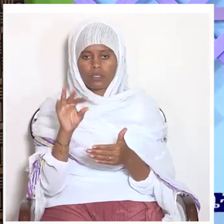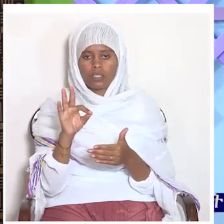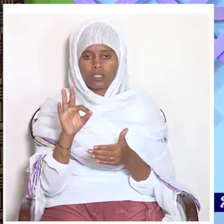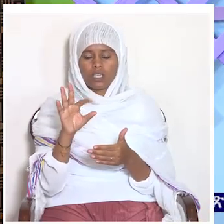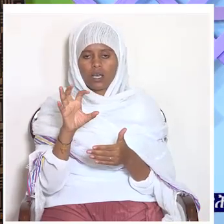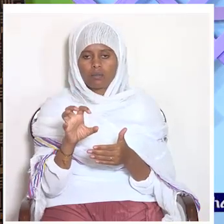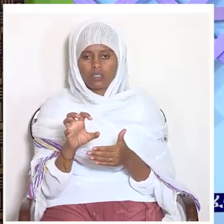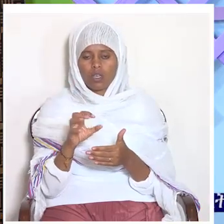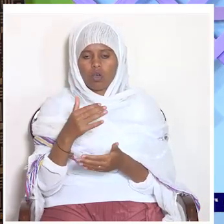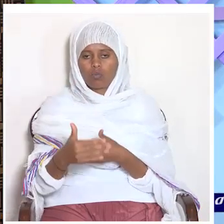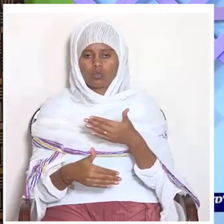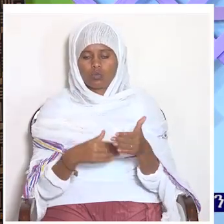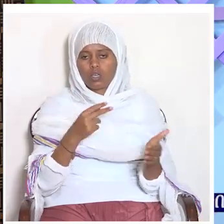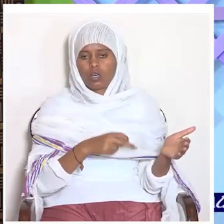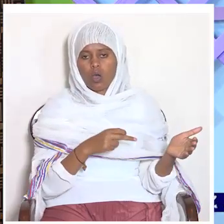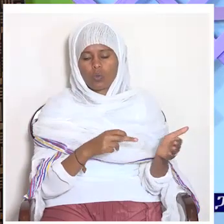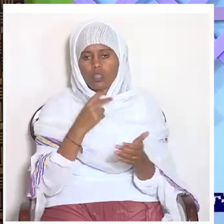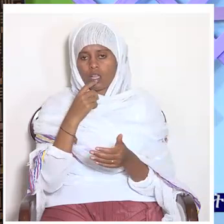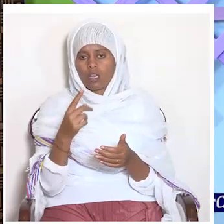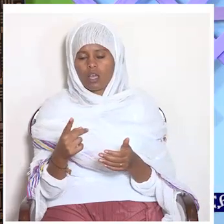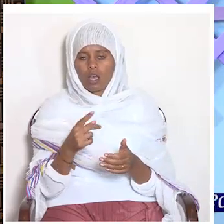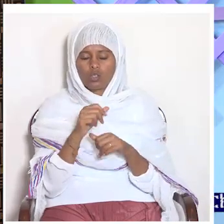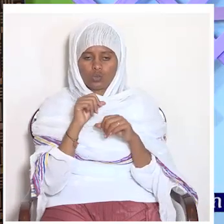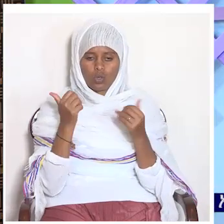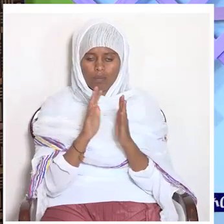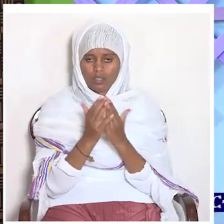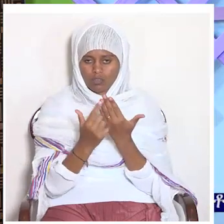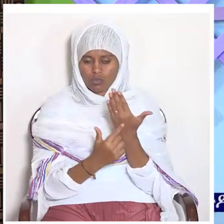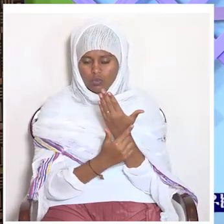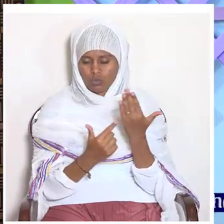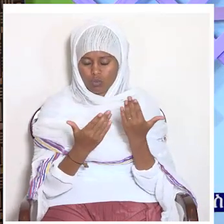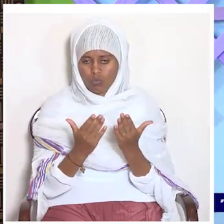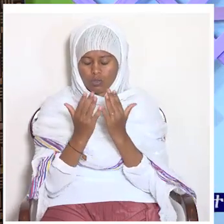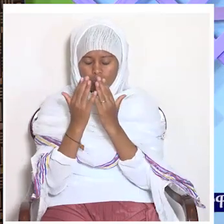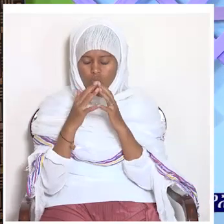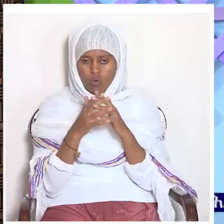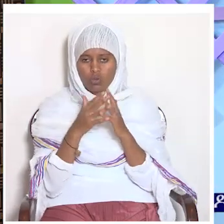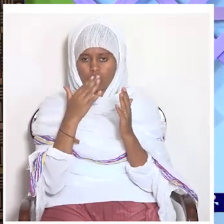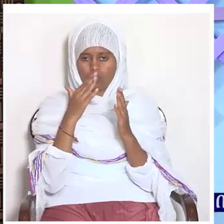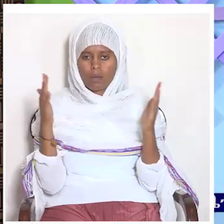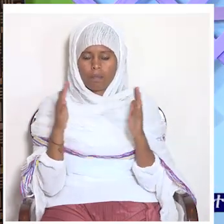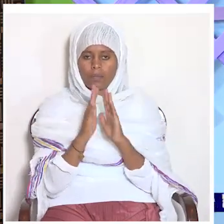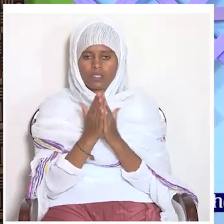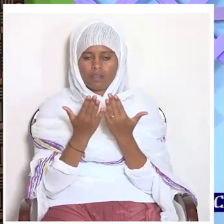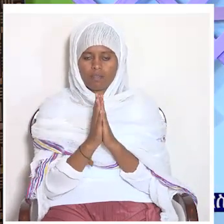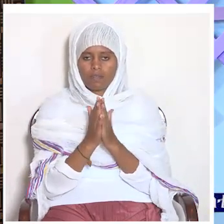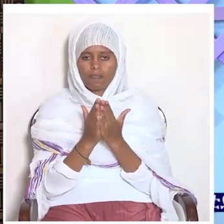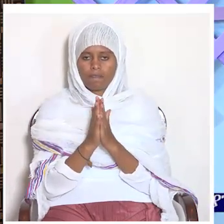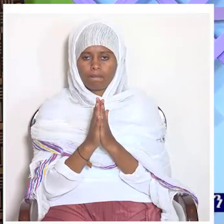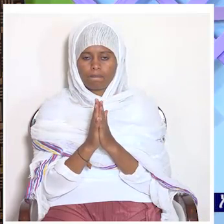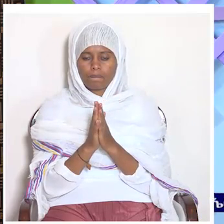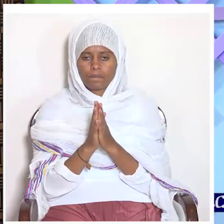ድማ 105 መዝሙር ዳዊት ኢልና ሎሚ ንጸሎት እንጥቀመሉ ዘለና ዓብዪ